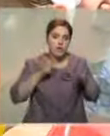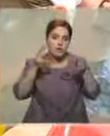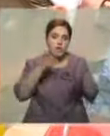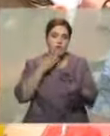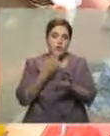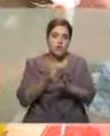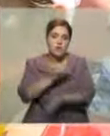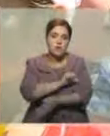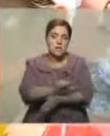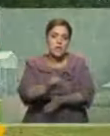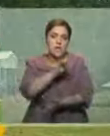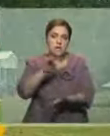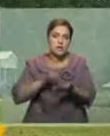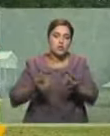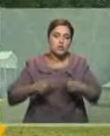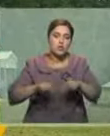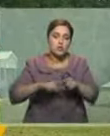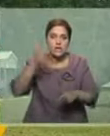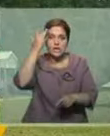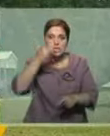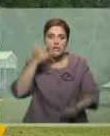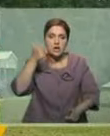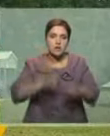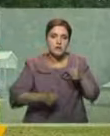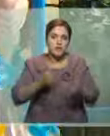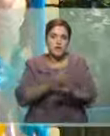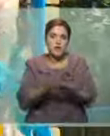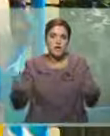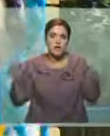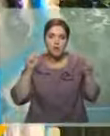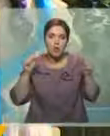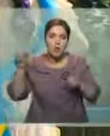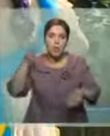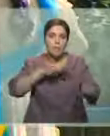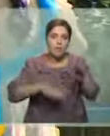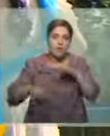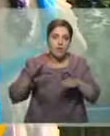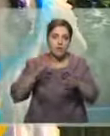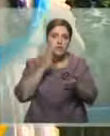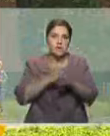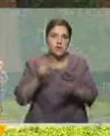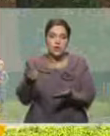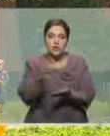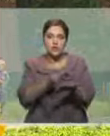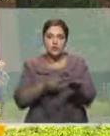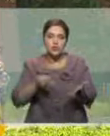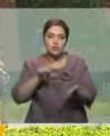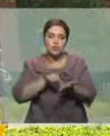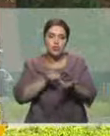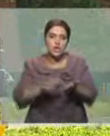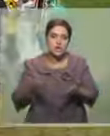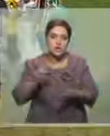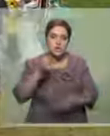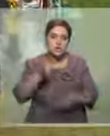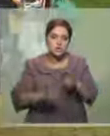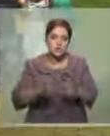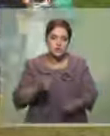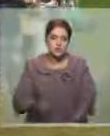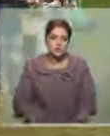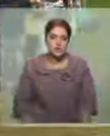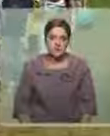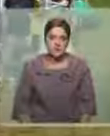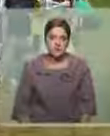загородную зону. Все лето они соревнуются друг с другом в разных видах спорта, плавают, рисуют и даже участвуют в республиканских соревнованиях.